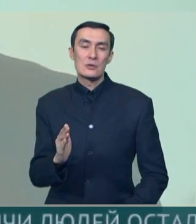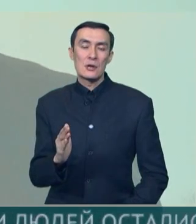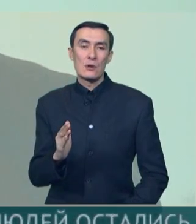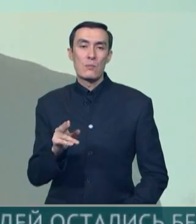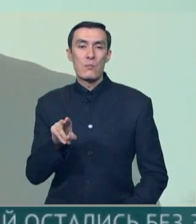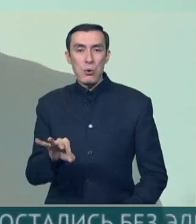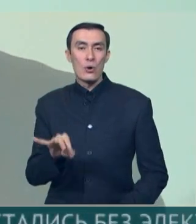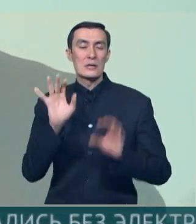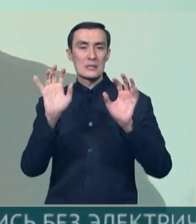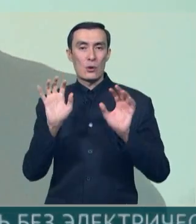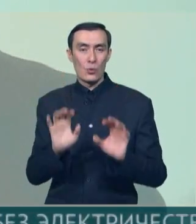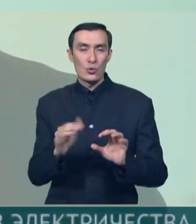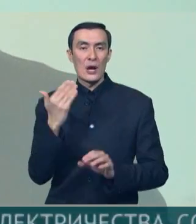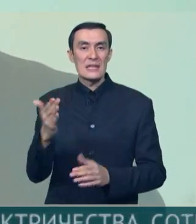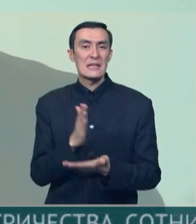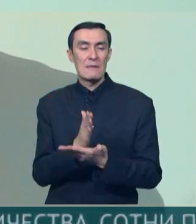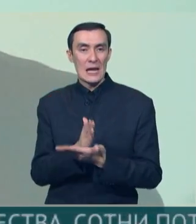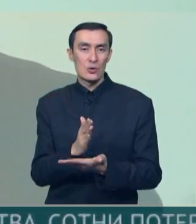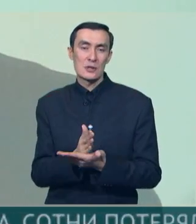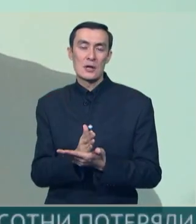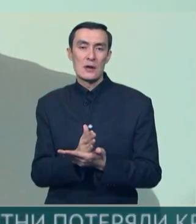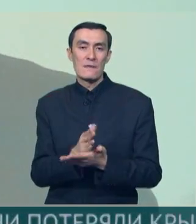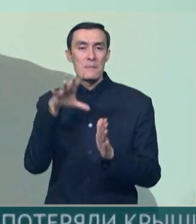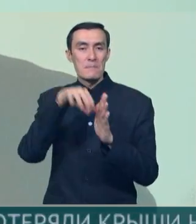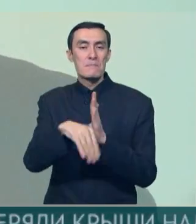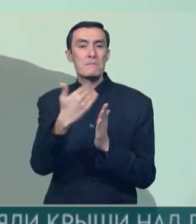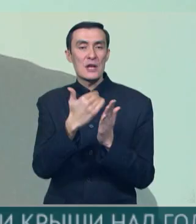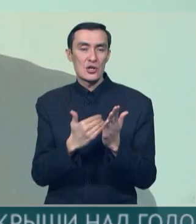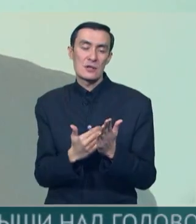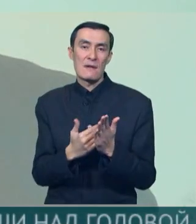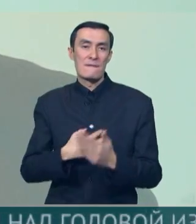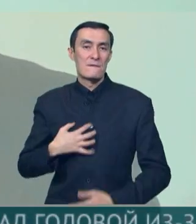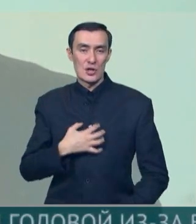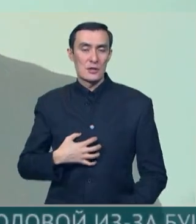по закону определены, то есть включены в перечень социально значимых маршрутов. Для нас маршруты.